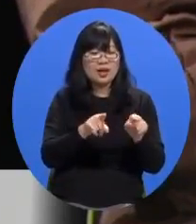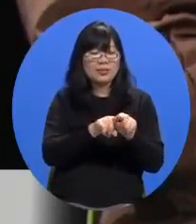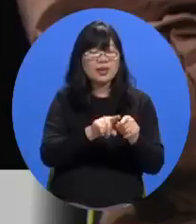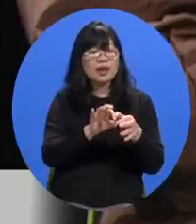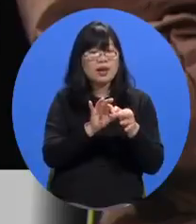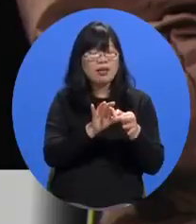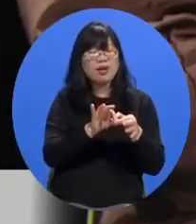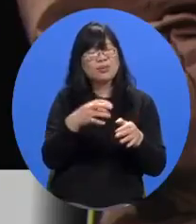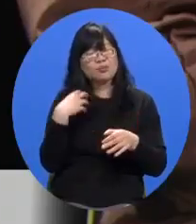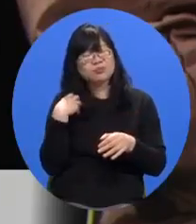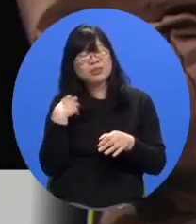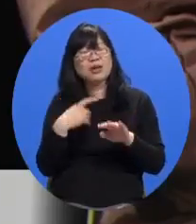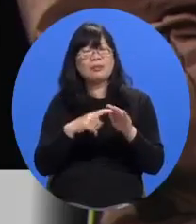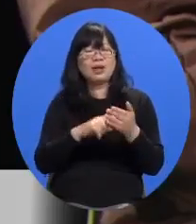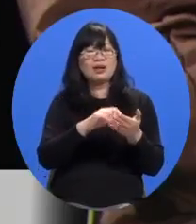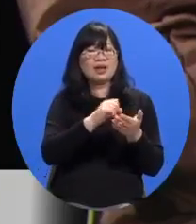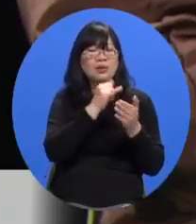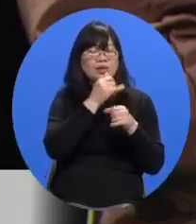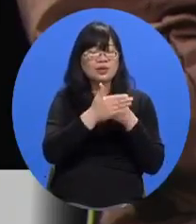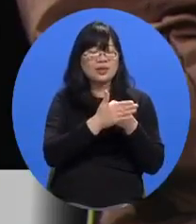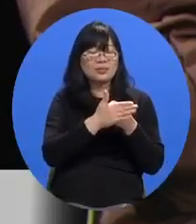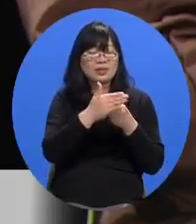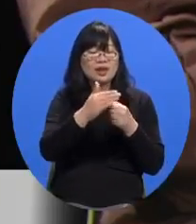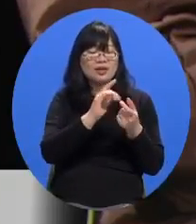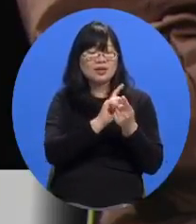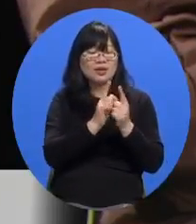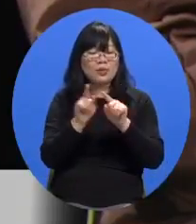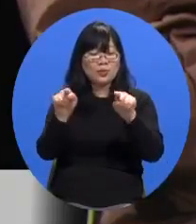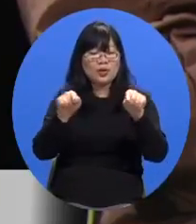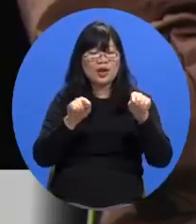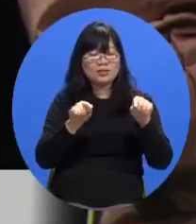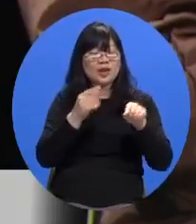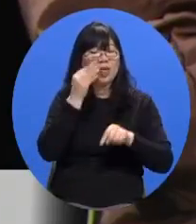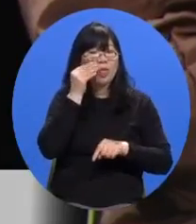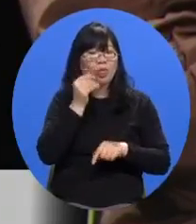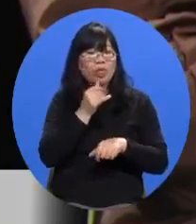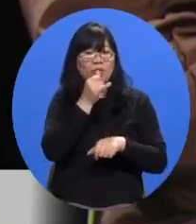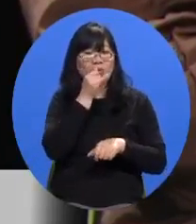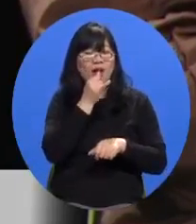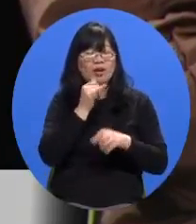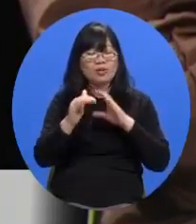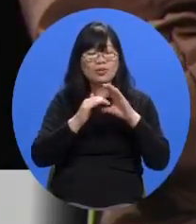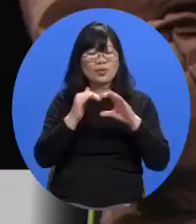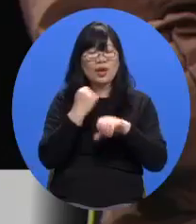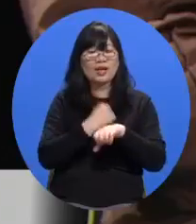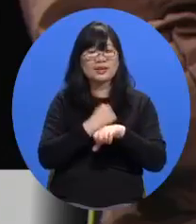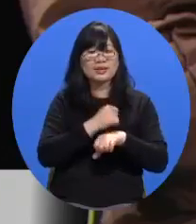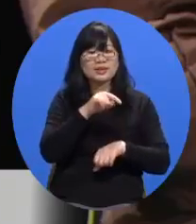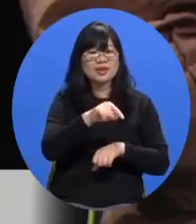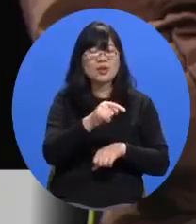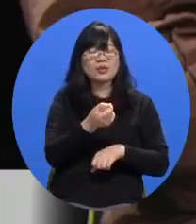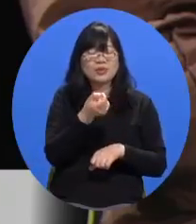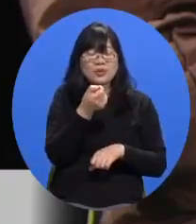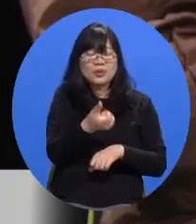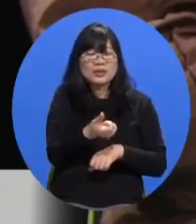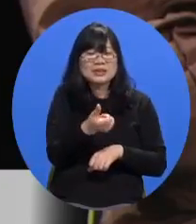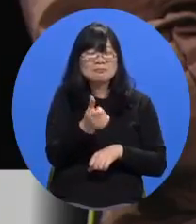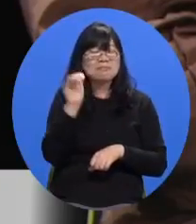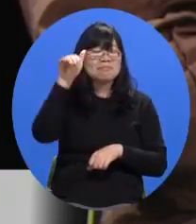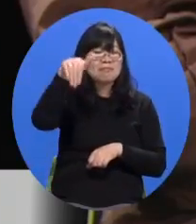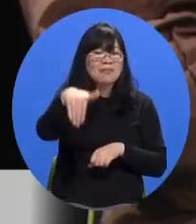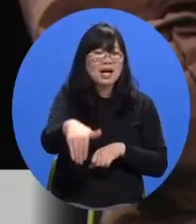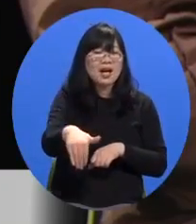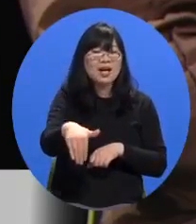관계에서 부담감이라는 게 많잖아요. 네. 그러다 보니까 서로 간에 이렇게 원활하게 소통하는 게 좀 떨어지지